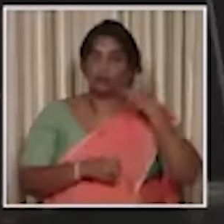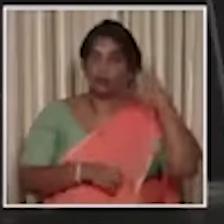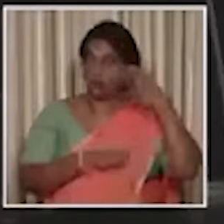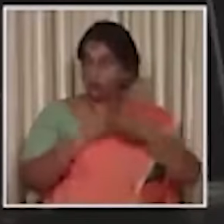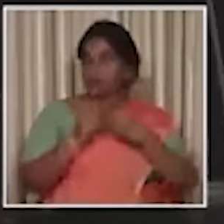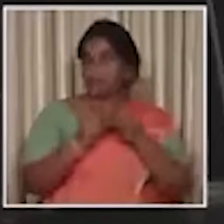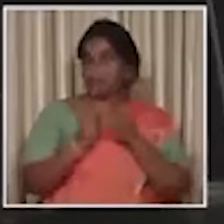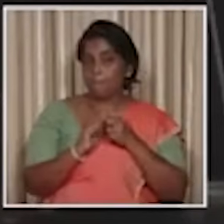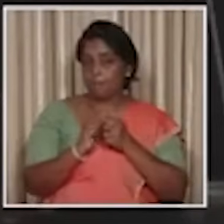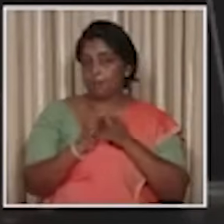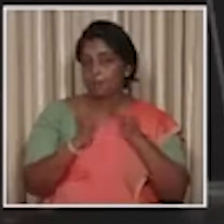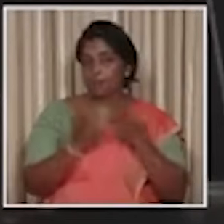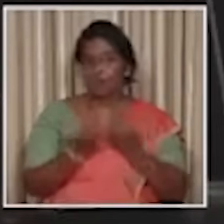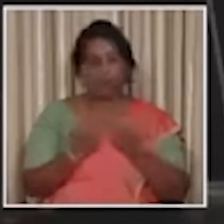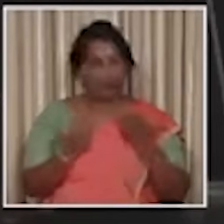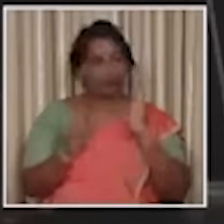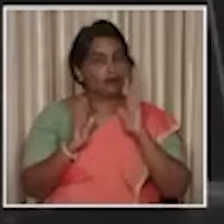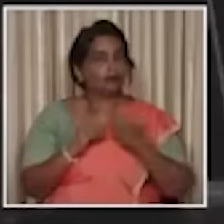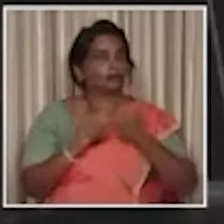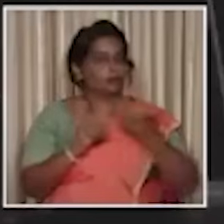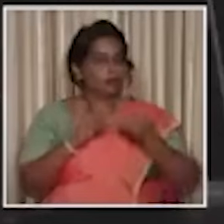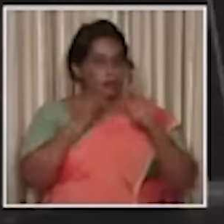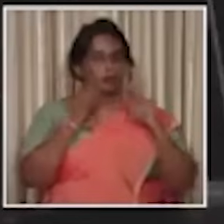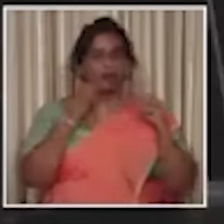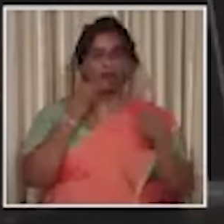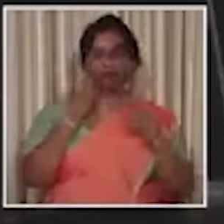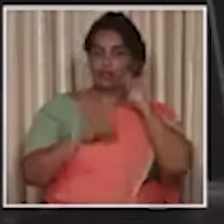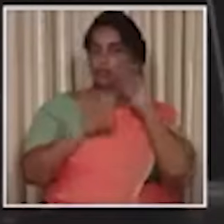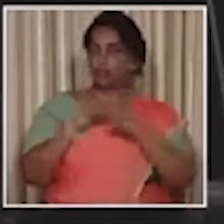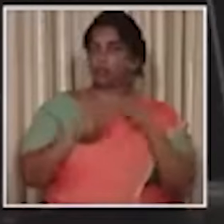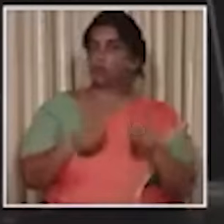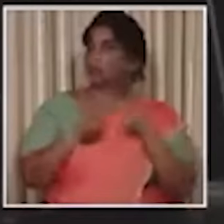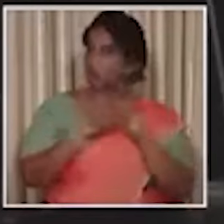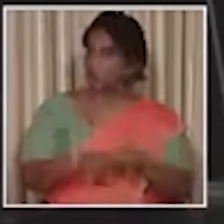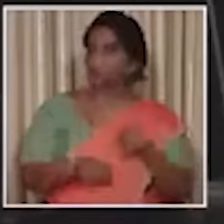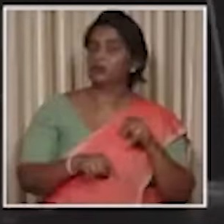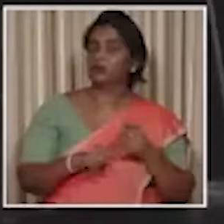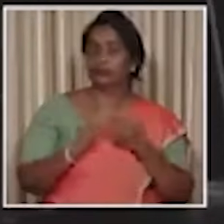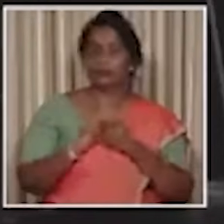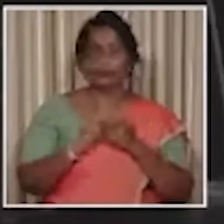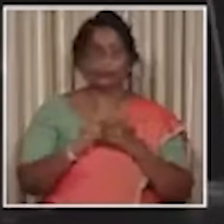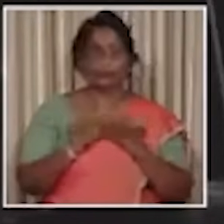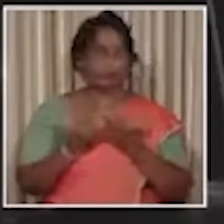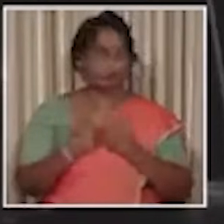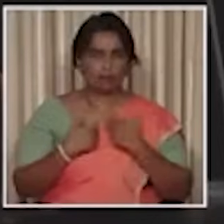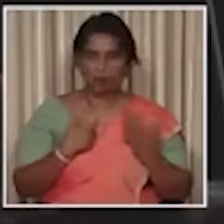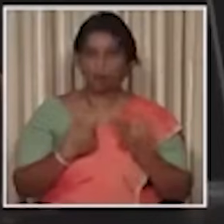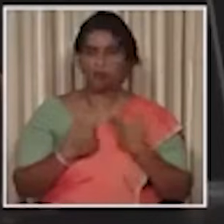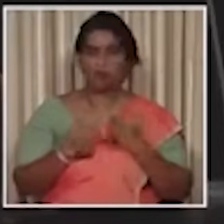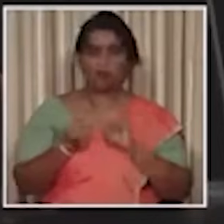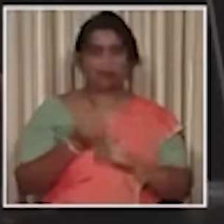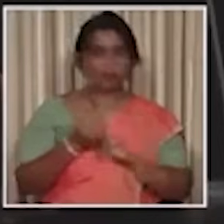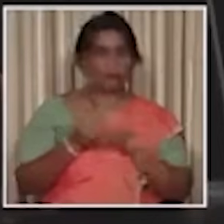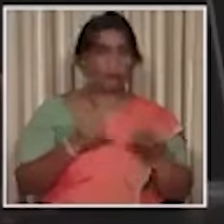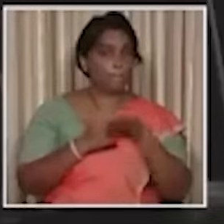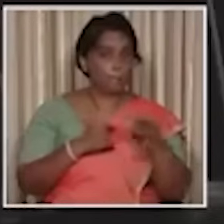ஆனால் தொடர்ந்தும் இந்த இடங்களில் இந்த மக்கள் வஞ்சிக்கப்படுகிறார்கள். குறிப்பாக 4.5 மணித்தியாலங்கள் செல்வாநகர் கிளிநொச்சியில் உள்ள திரு